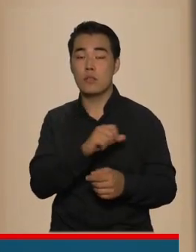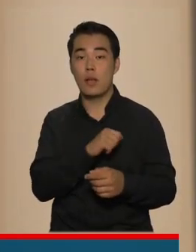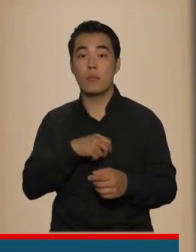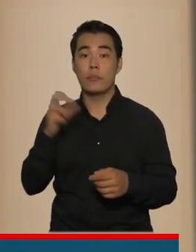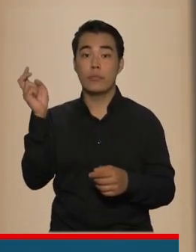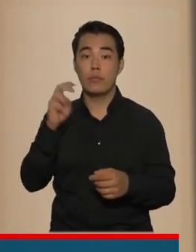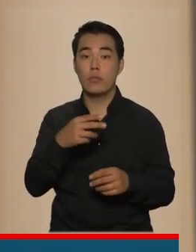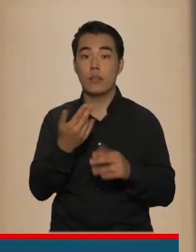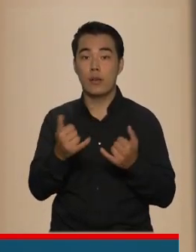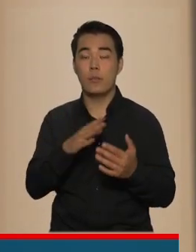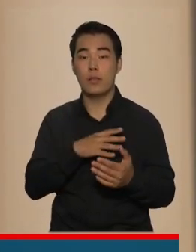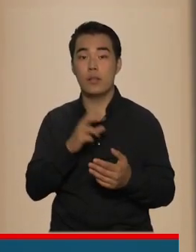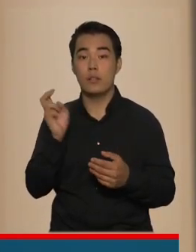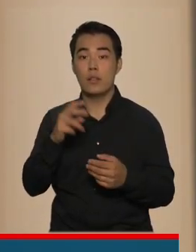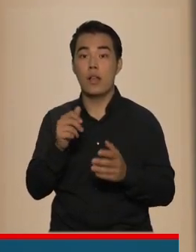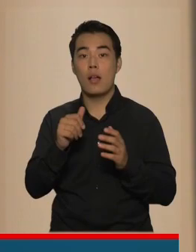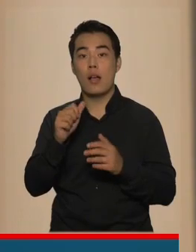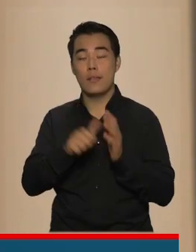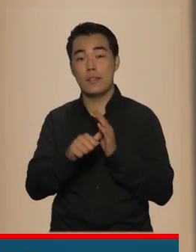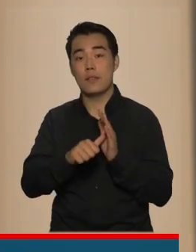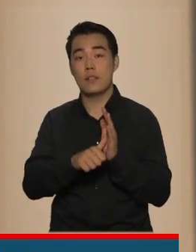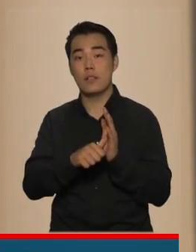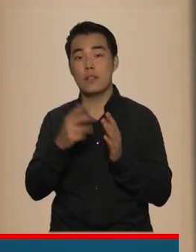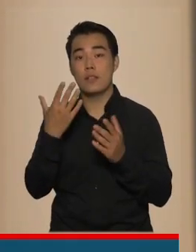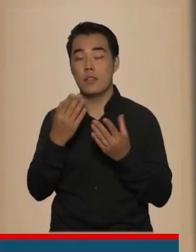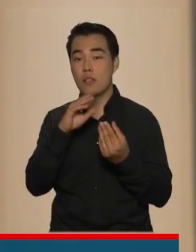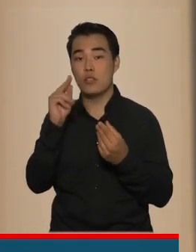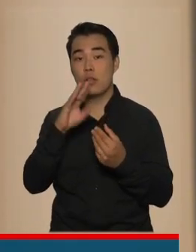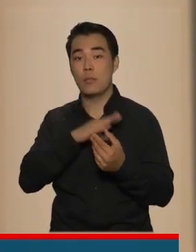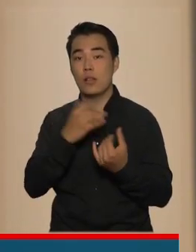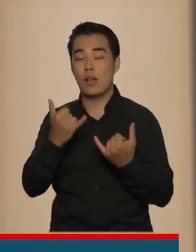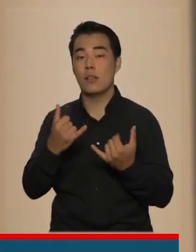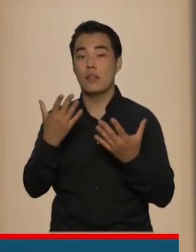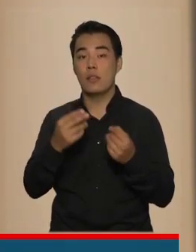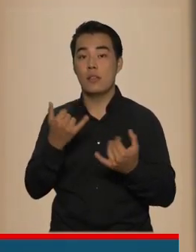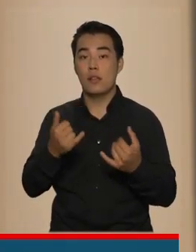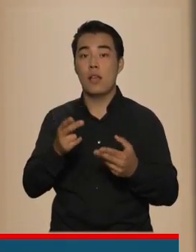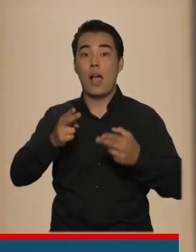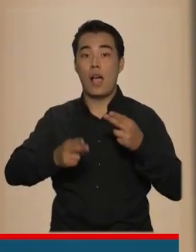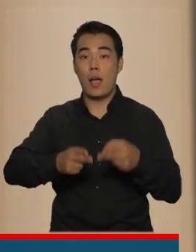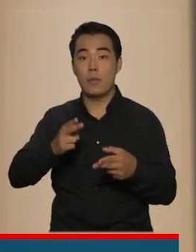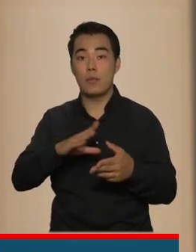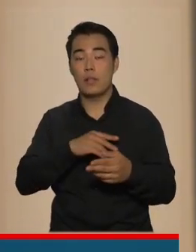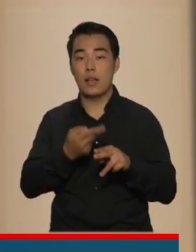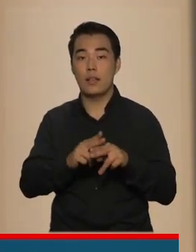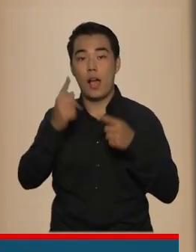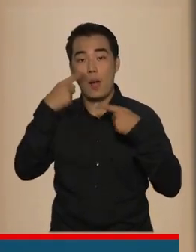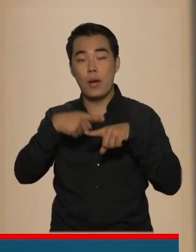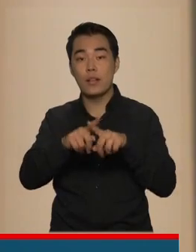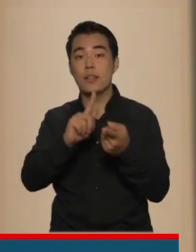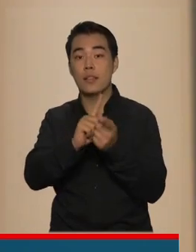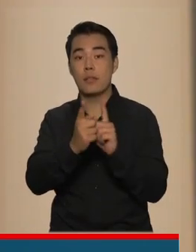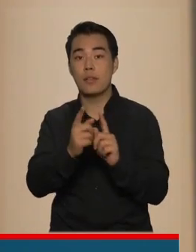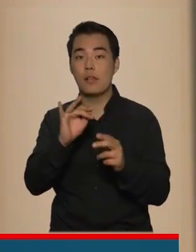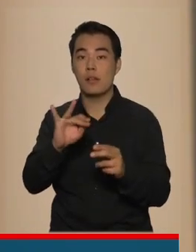келіп түсті жан айттым 6-сы күні осайдың. Ол кісіге біз қазіргі күні сол аппаратты ауыстырып,